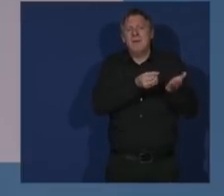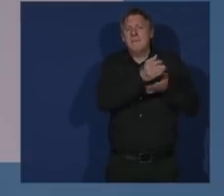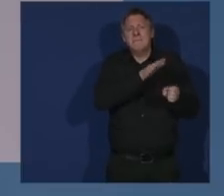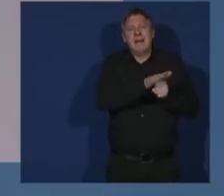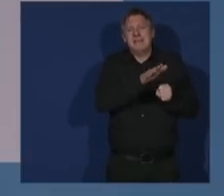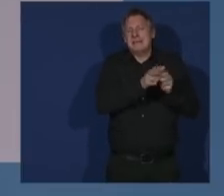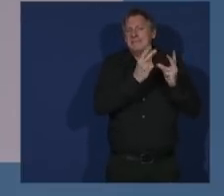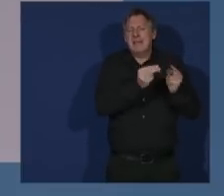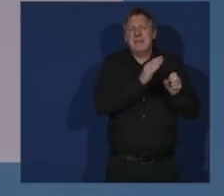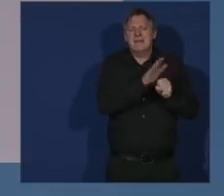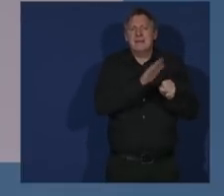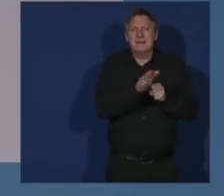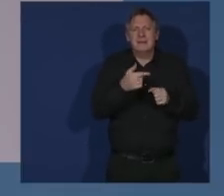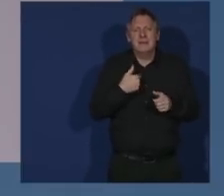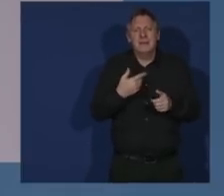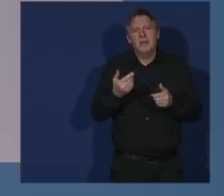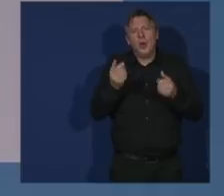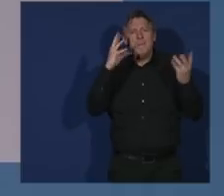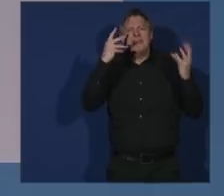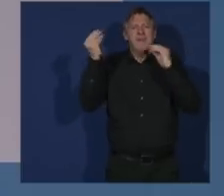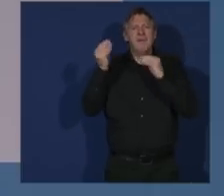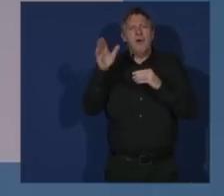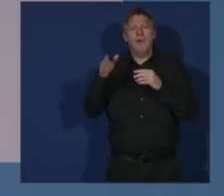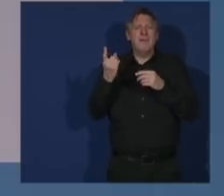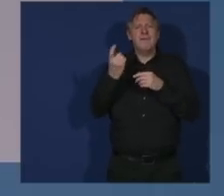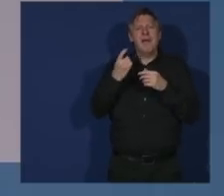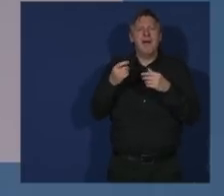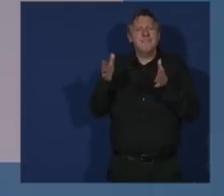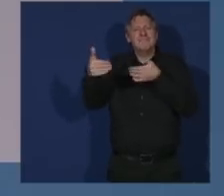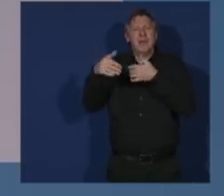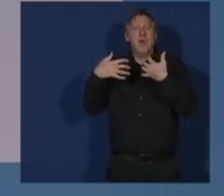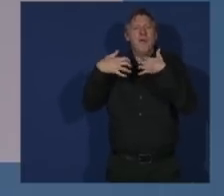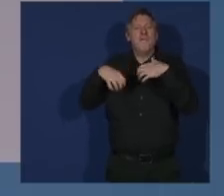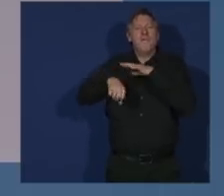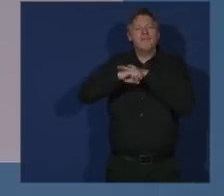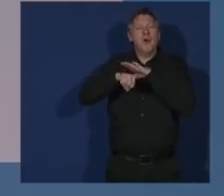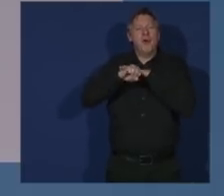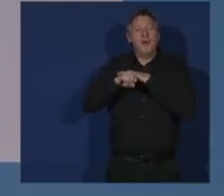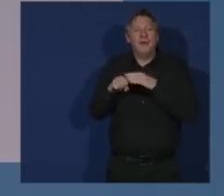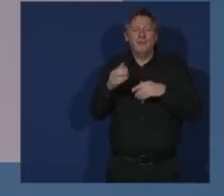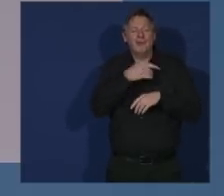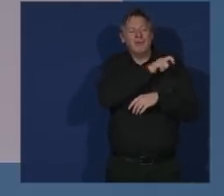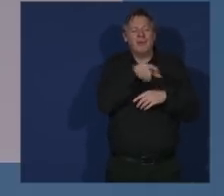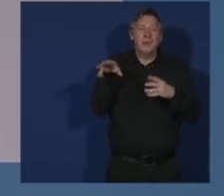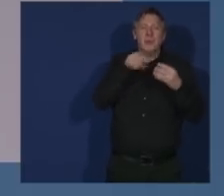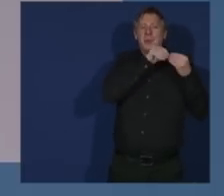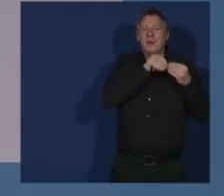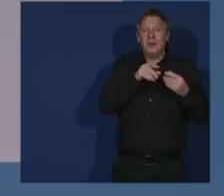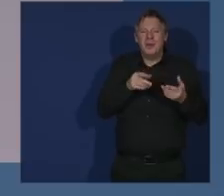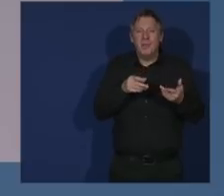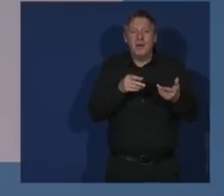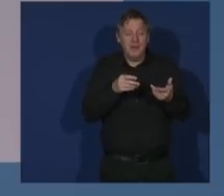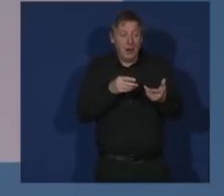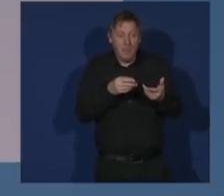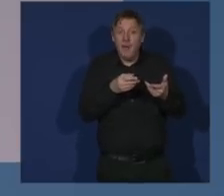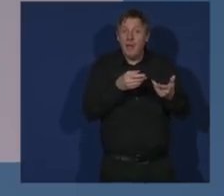cette métaphore footballistique à d'autres qui l'ont fait avant moi. Je crois que nous n'avons pas suffisamment donné à nos adhérents les armes